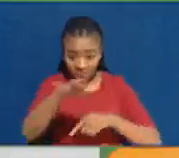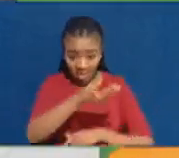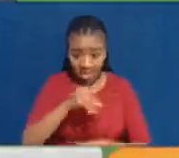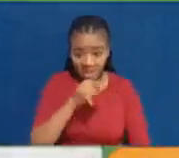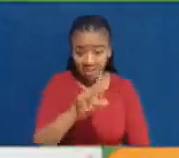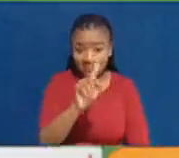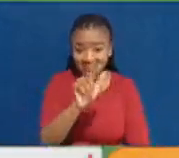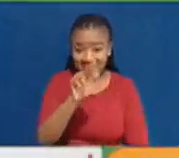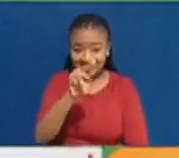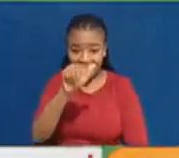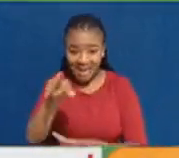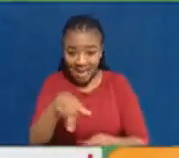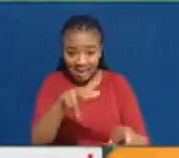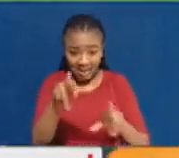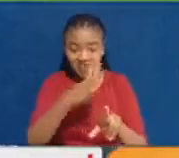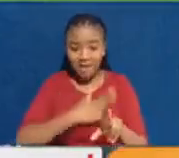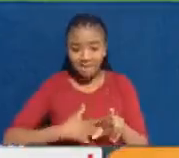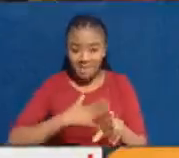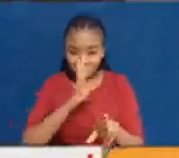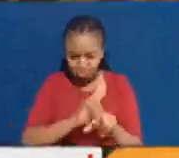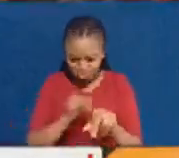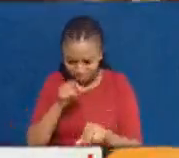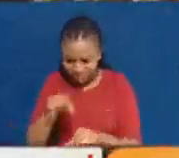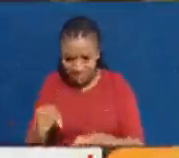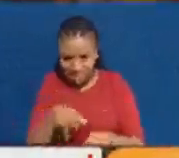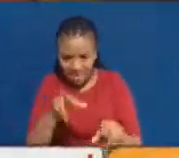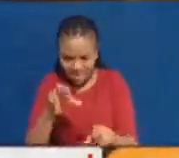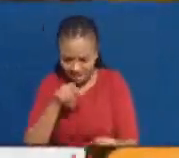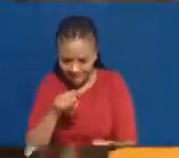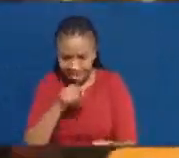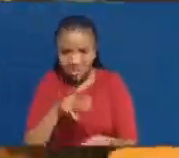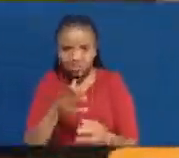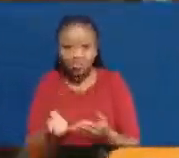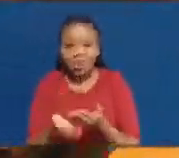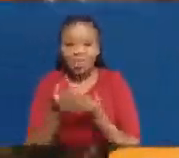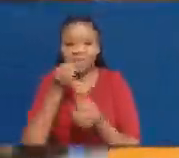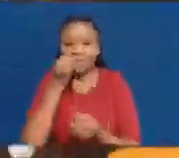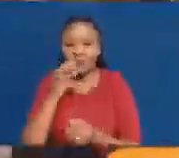mjipange kutumia delta yenu kulisha Wakenya. Emily Chebet, runinga ya Citizen.